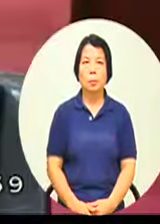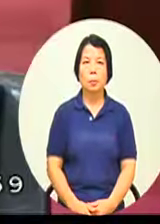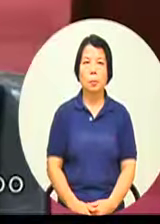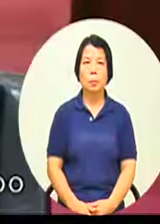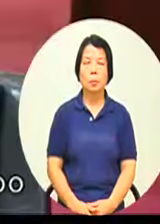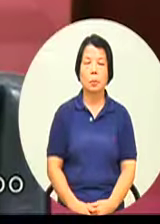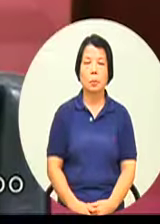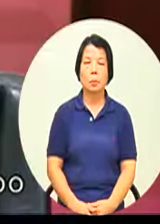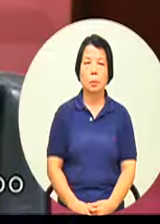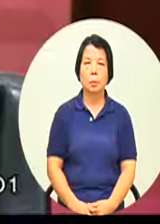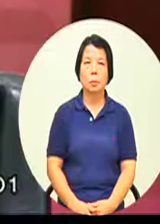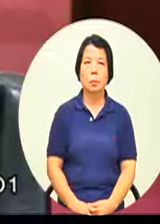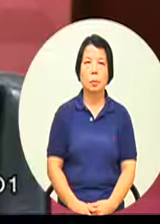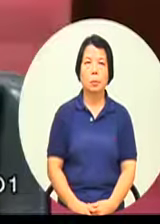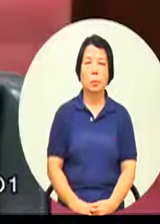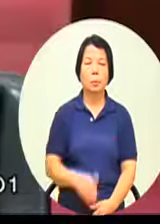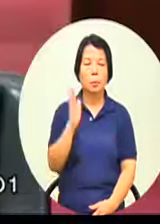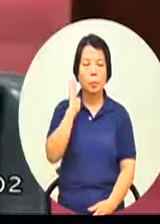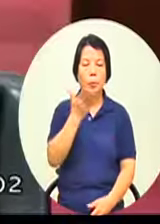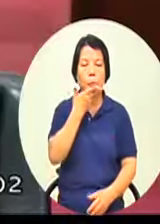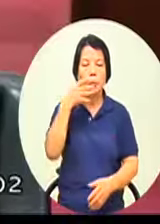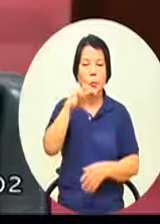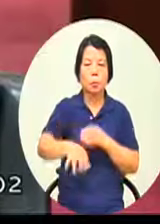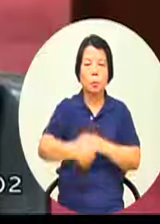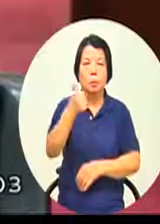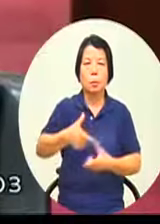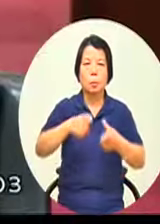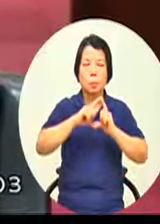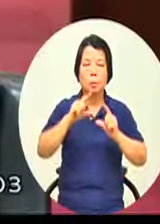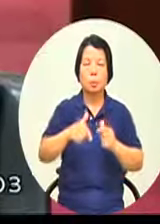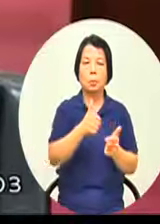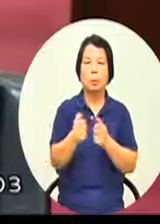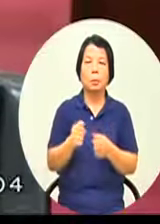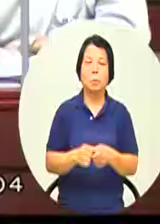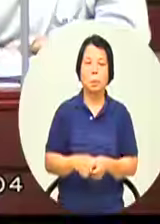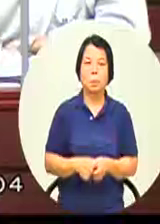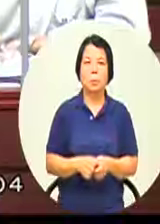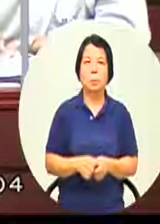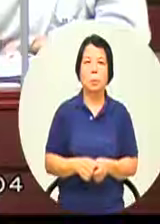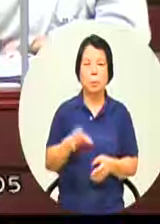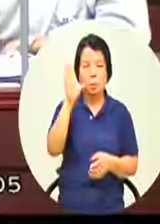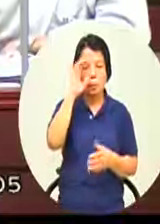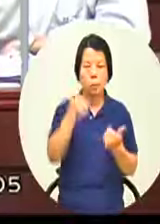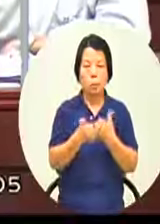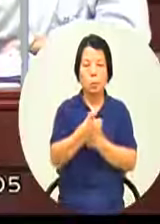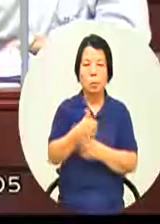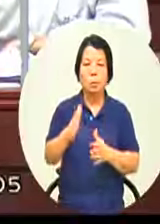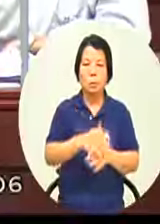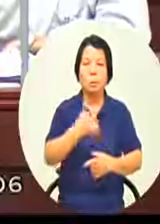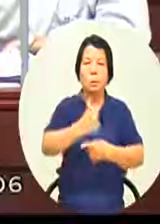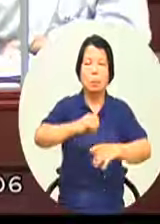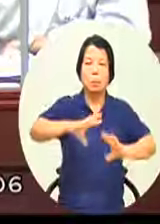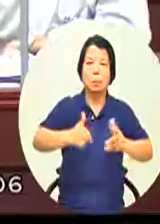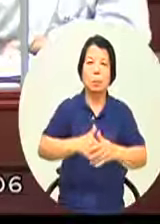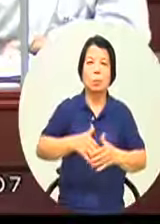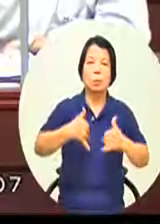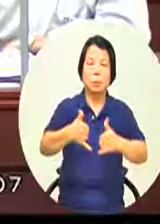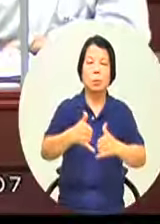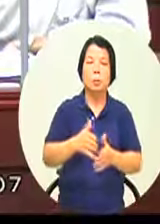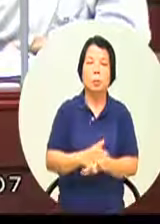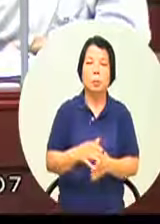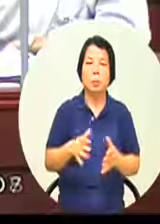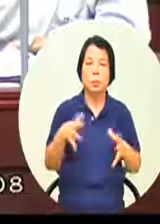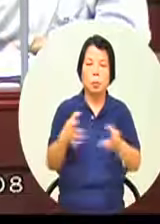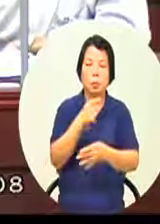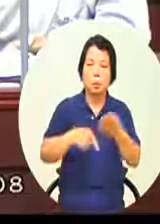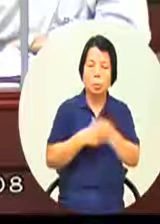好， 请水利局长答复，简单。 谢谢主席，谢谢苏议员哦。那针对刚刚那个建国路二段这个问题，我们那个同仁